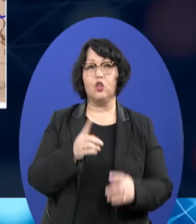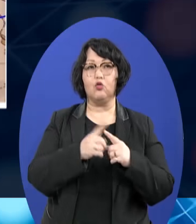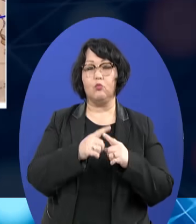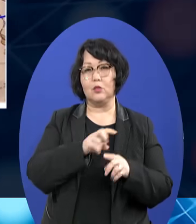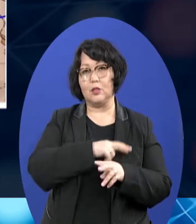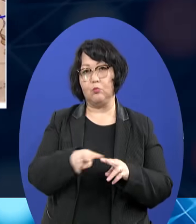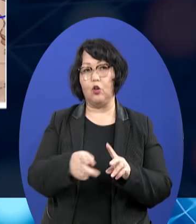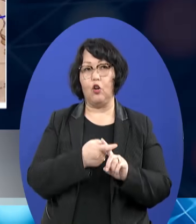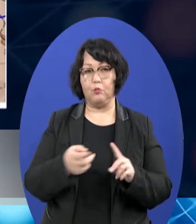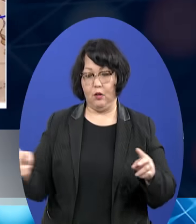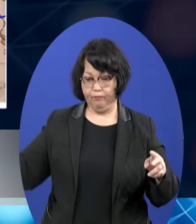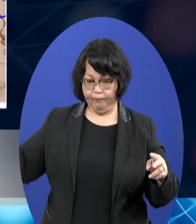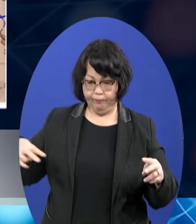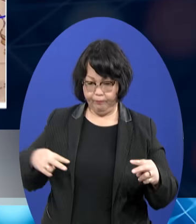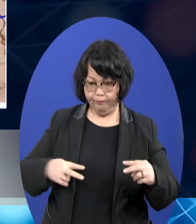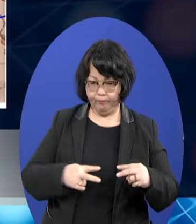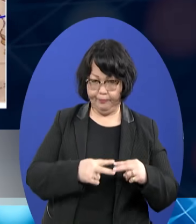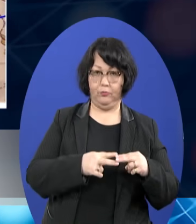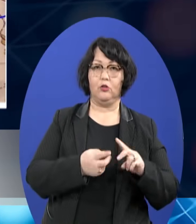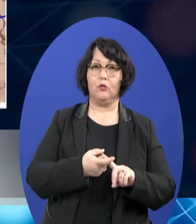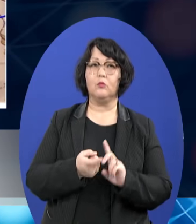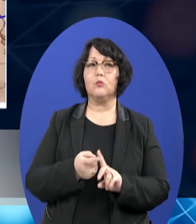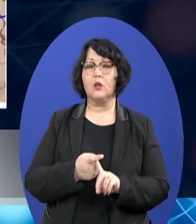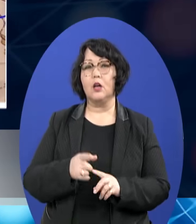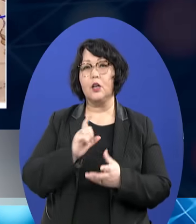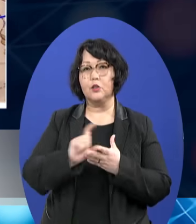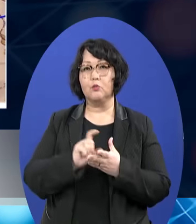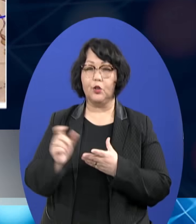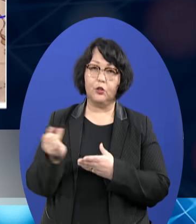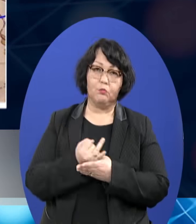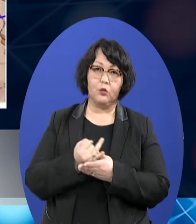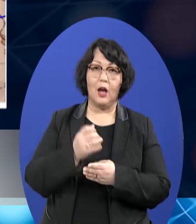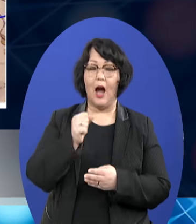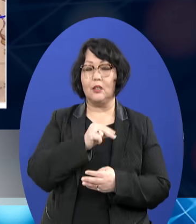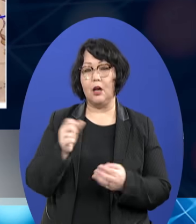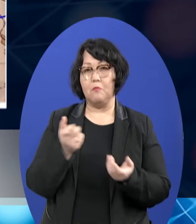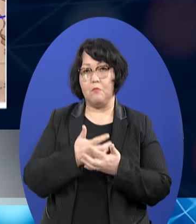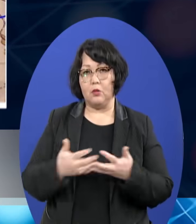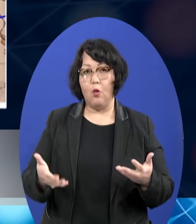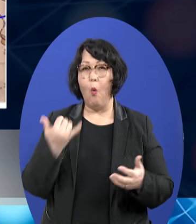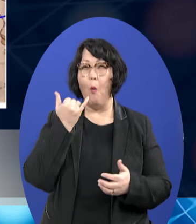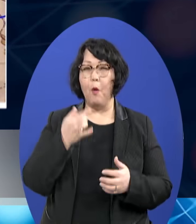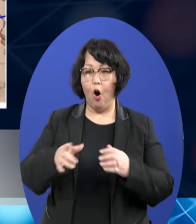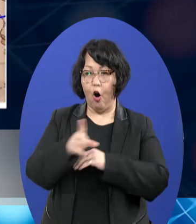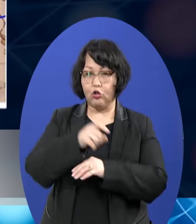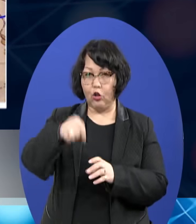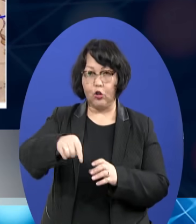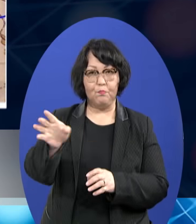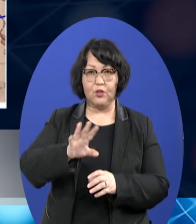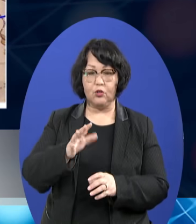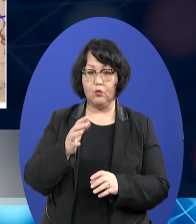За төсөл хэрэгжснээр төмөр замын дамжин өнгөрөх болон бусад экспорт импортын ачаа тээврийг нийслэлийн дундуур биш богдуулын урд дур